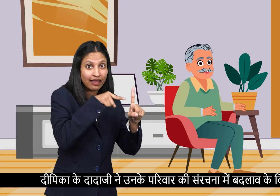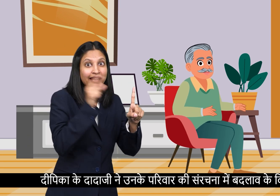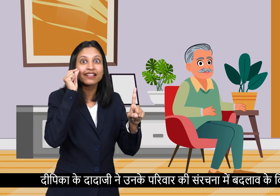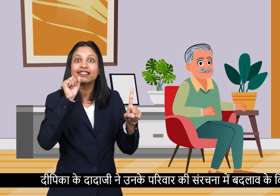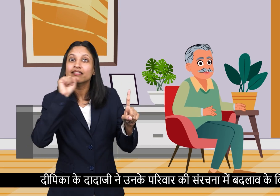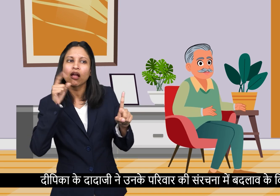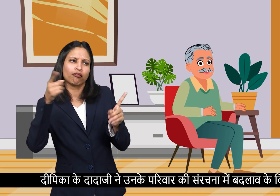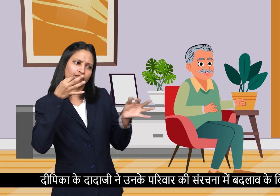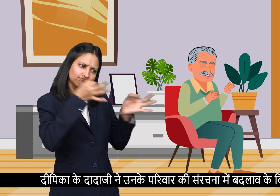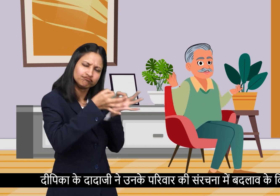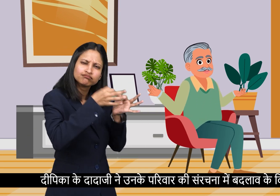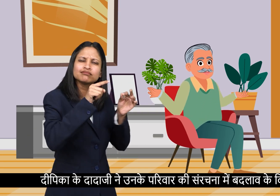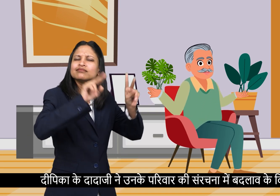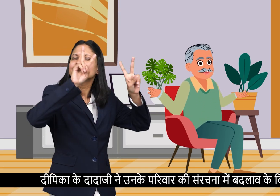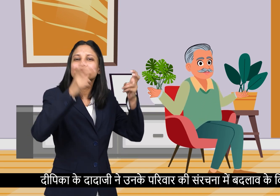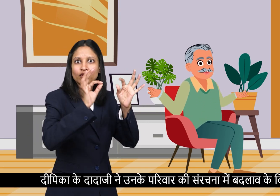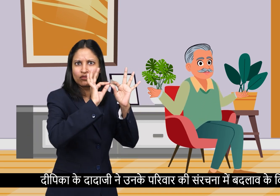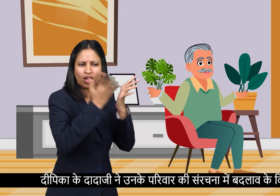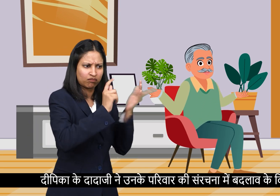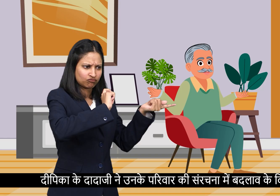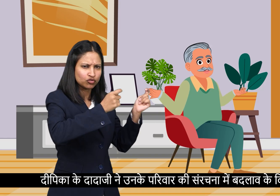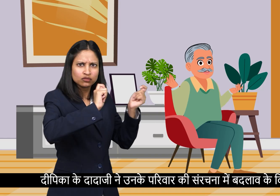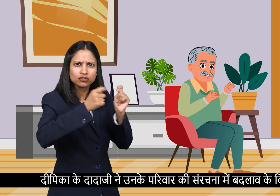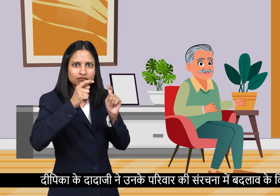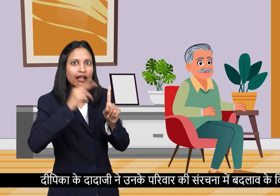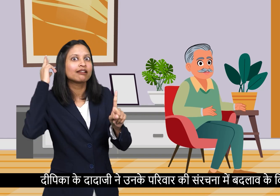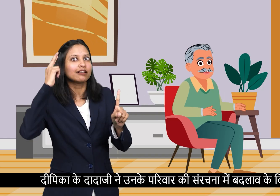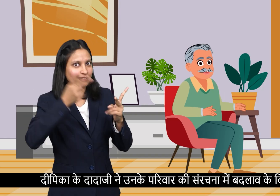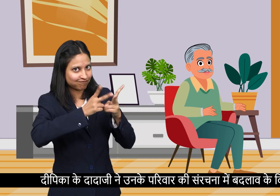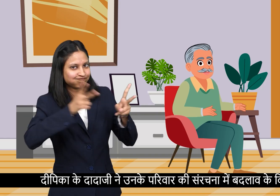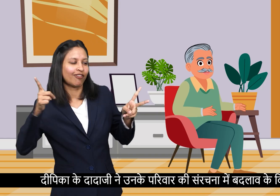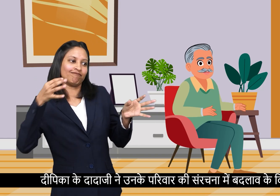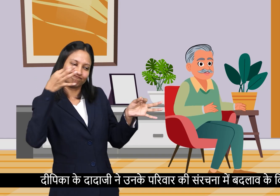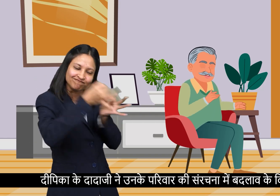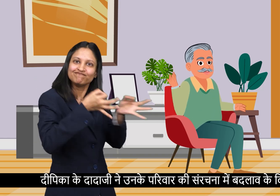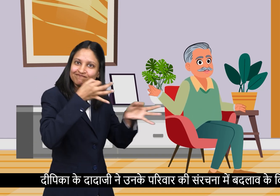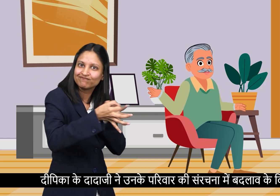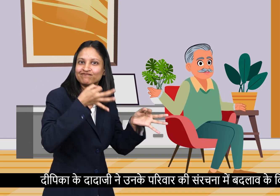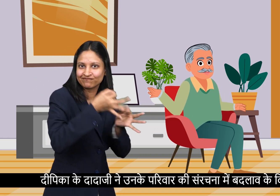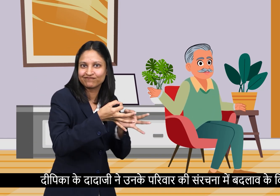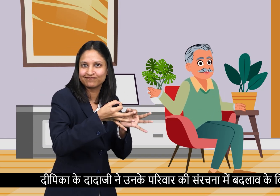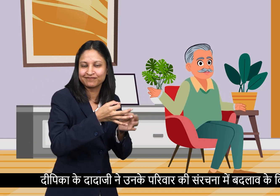दीपिका के दादाजी ने उनके परिवार की संरचना में बदलाव के विभिन्न कारण बताए थे।